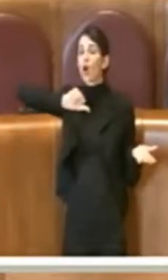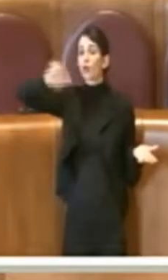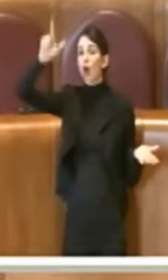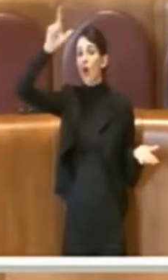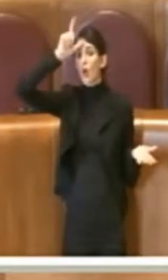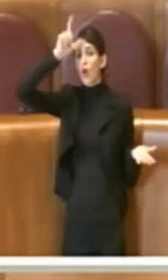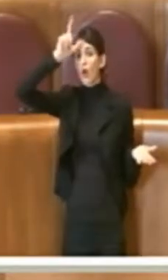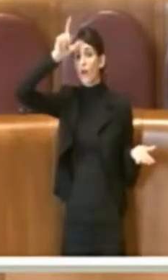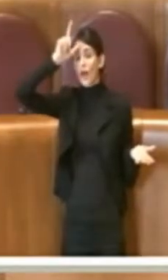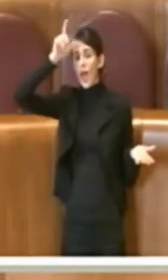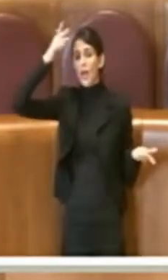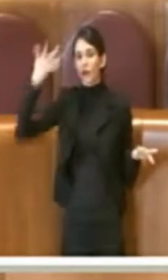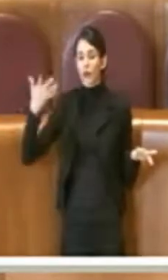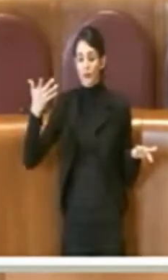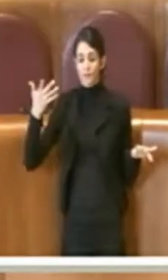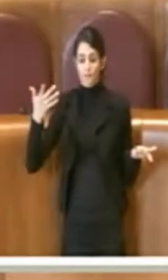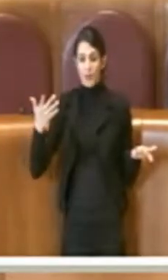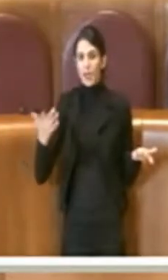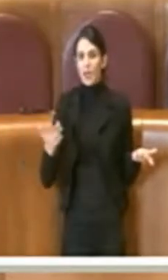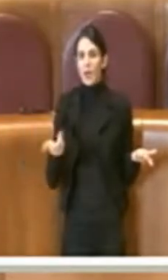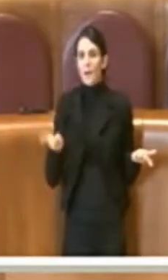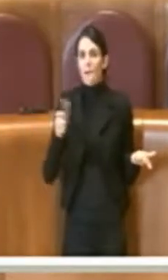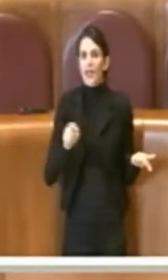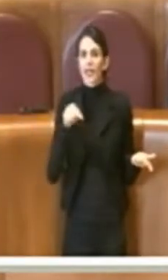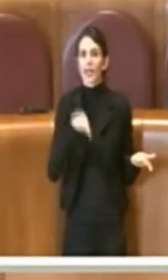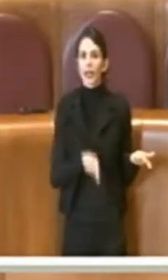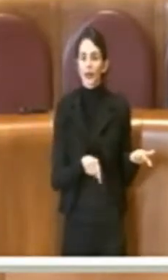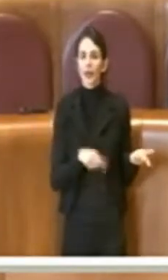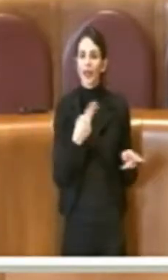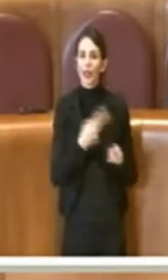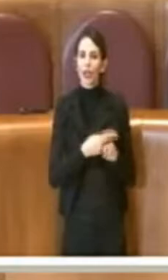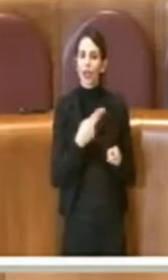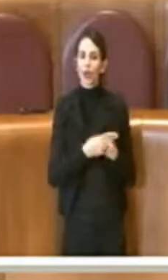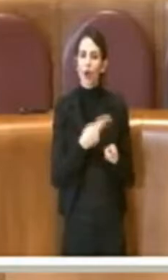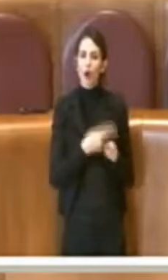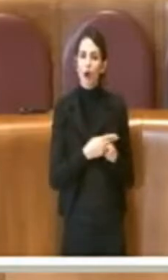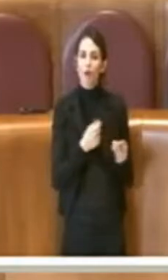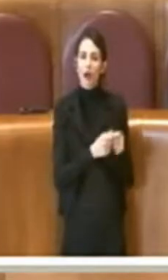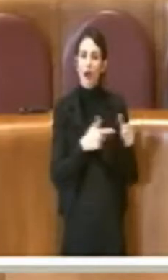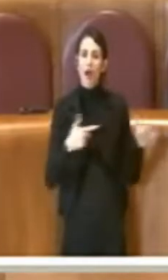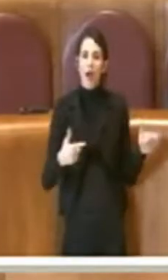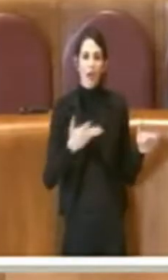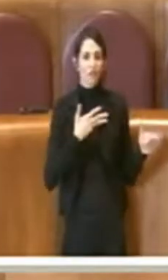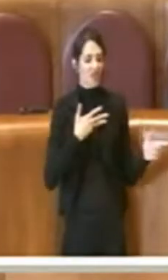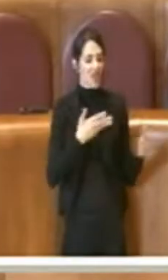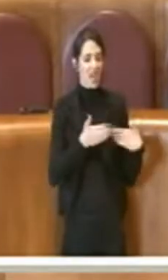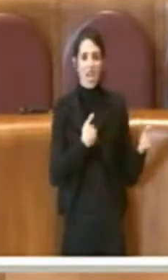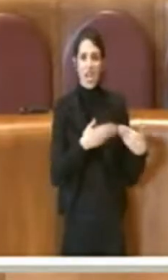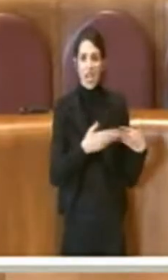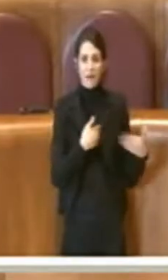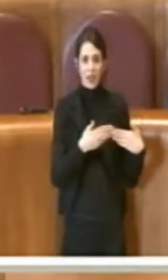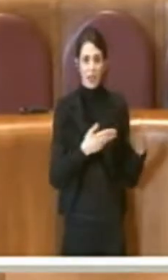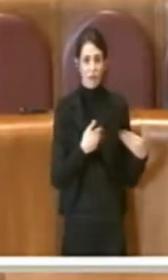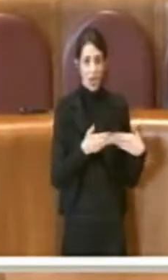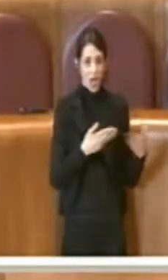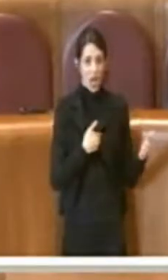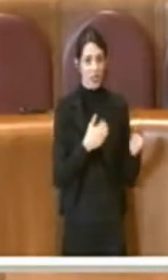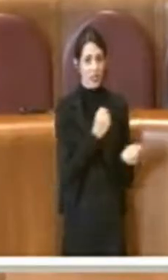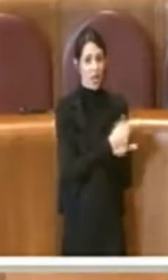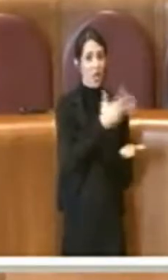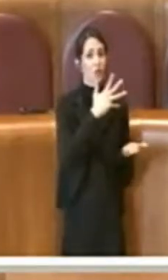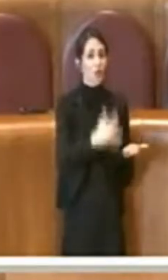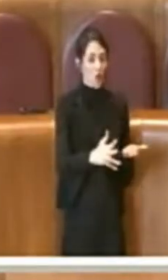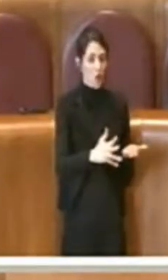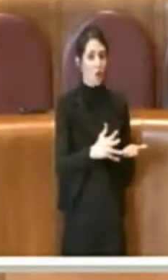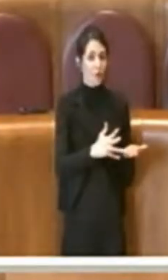appunto non è assolutamente equiparabile a quella di nessun altro ente locale, può essere gestita con i poteri